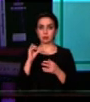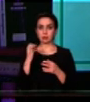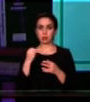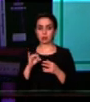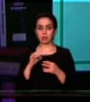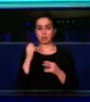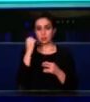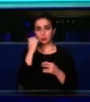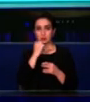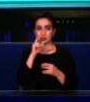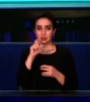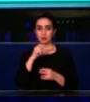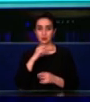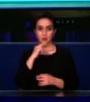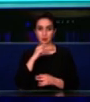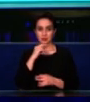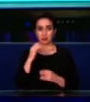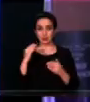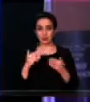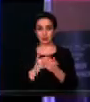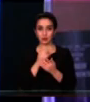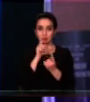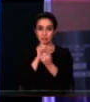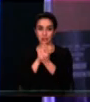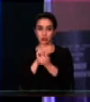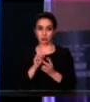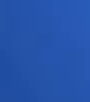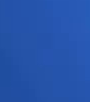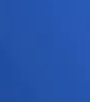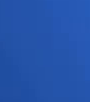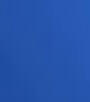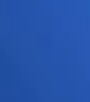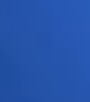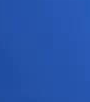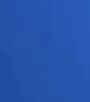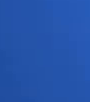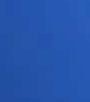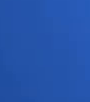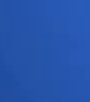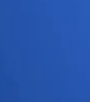Спасибо за внимание. До новых встреч!